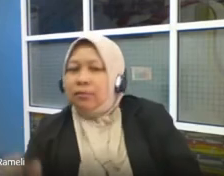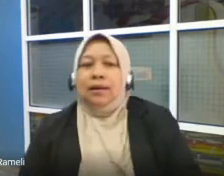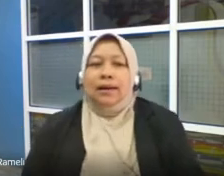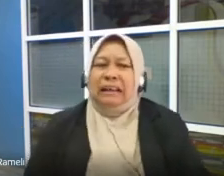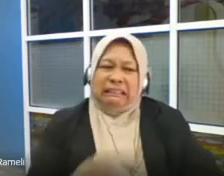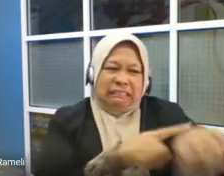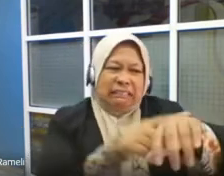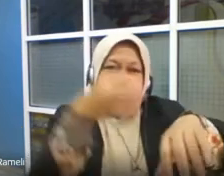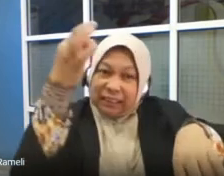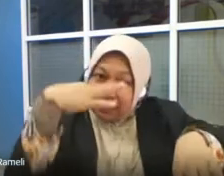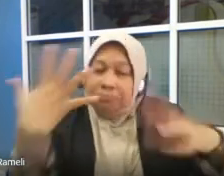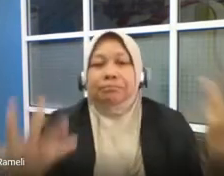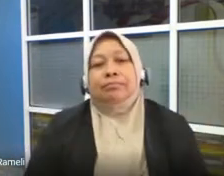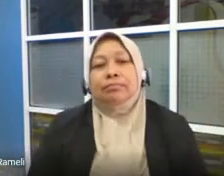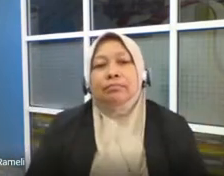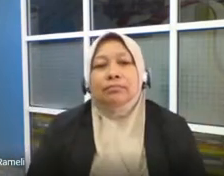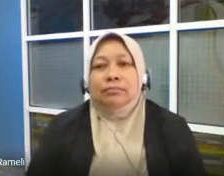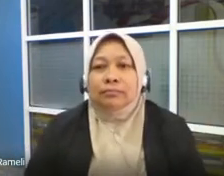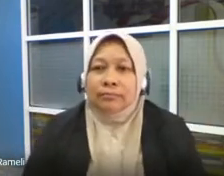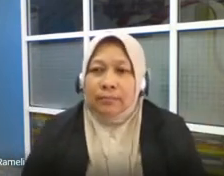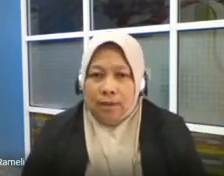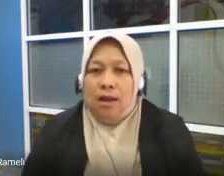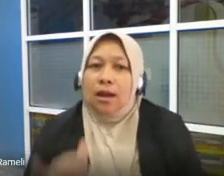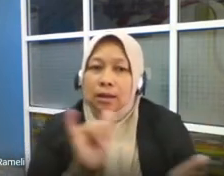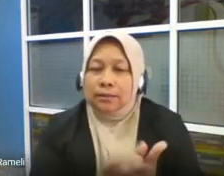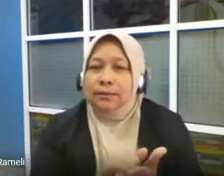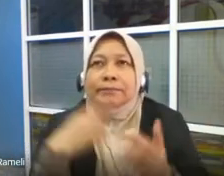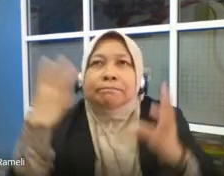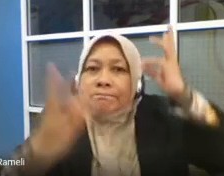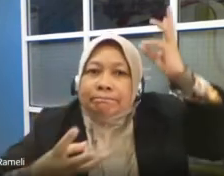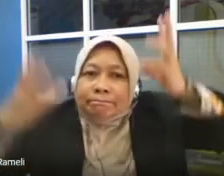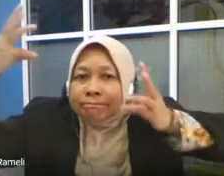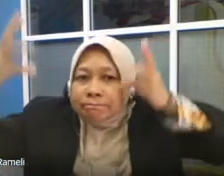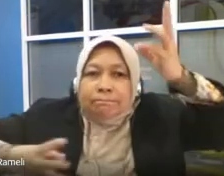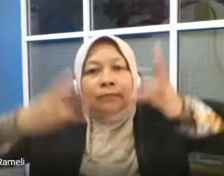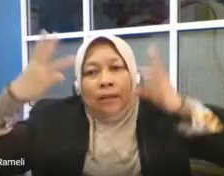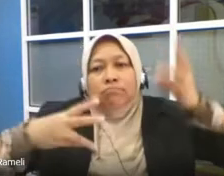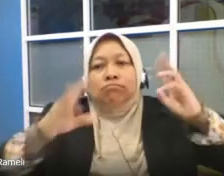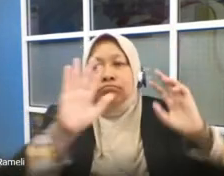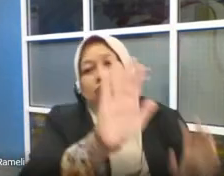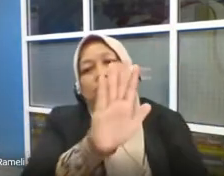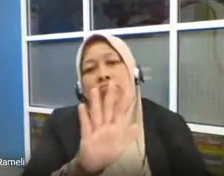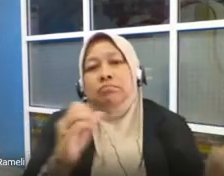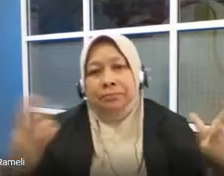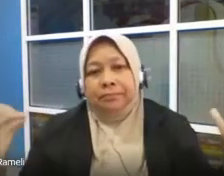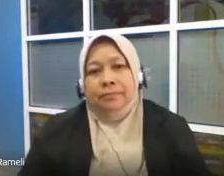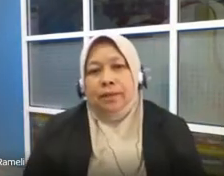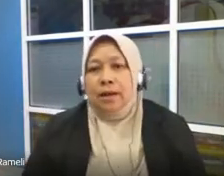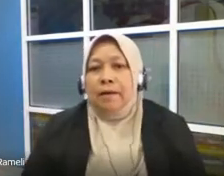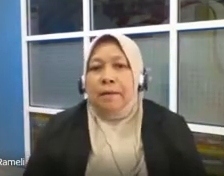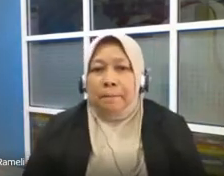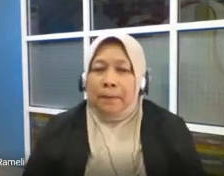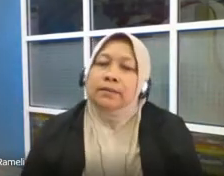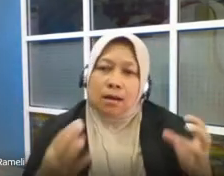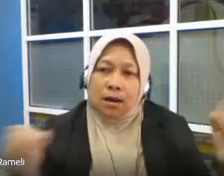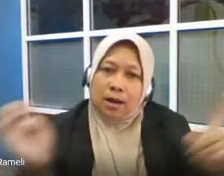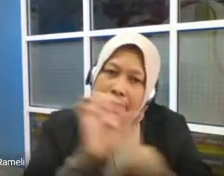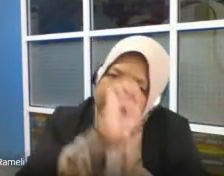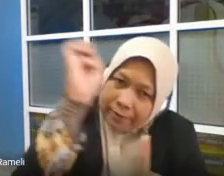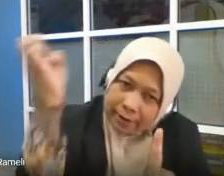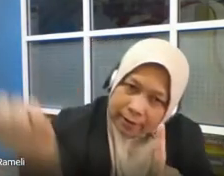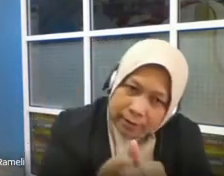kulit hitam dan sebagainya, kan. Jadi itu antara perkara-perkara yang ditakuti oleh orang lah, okay. Dan banyak lagi,